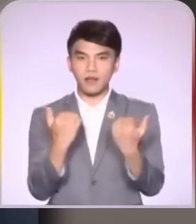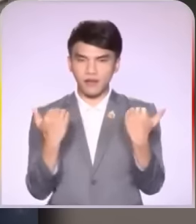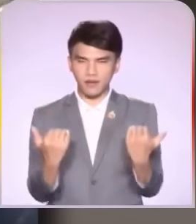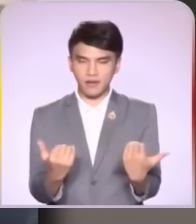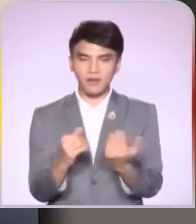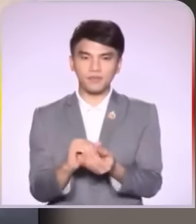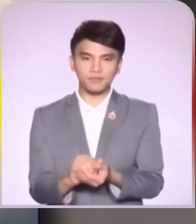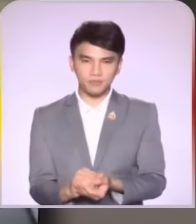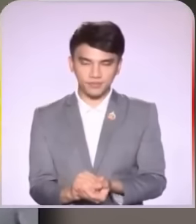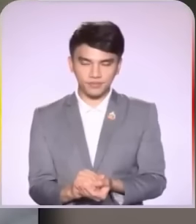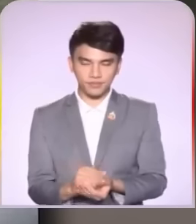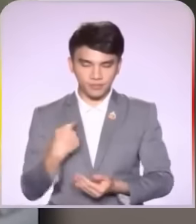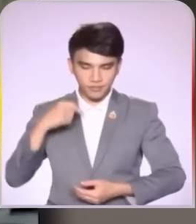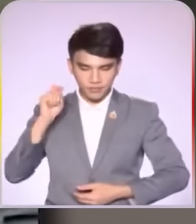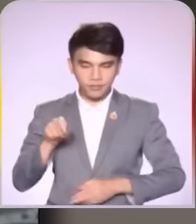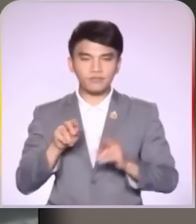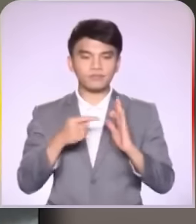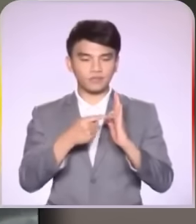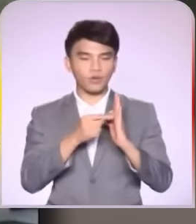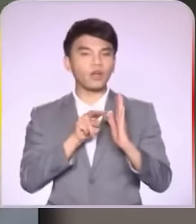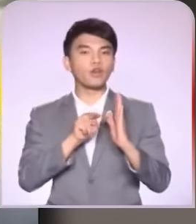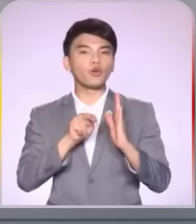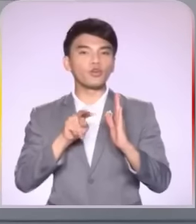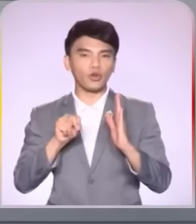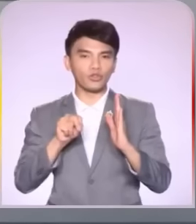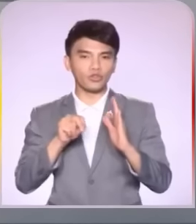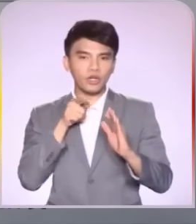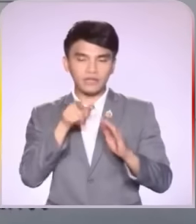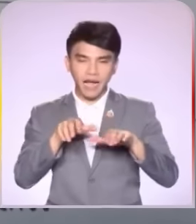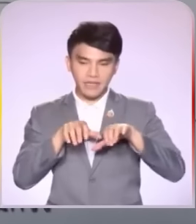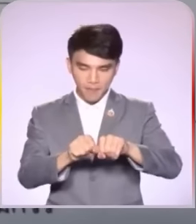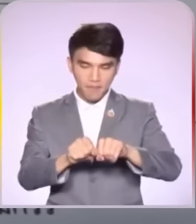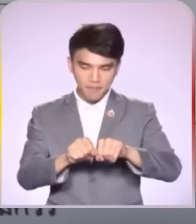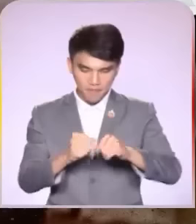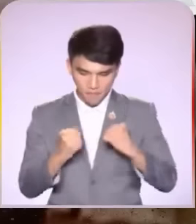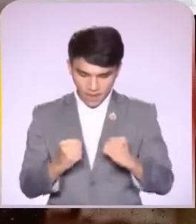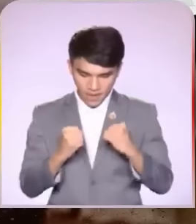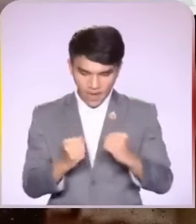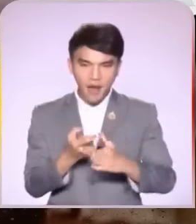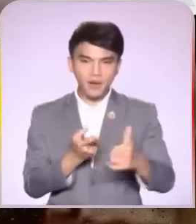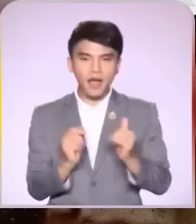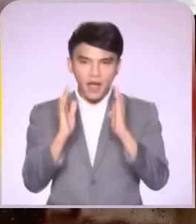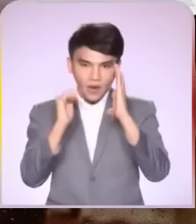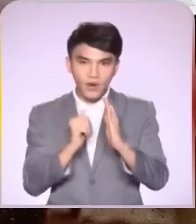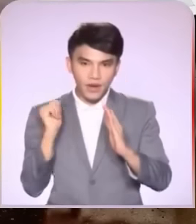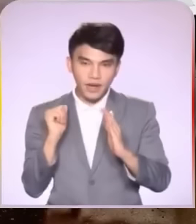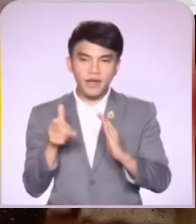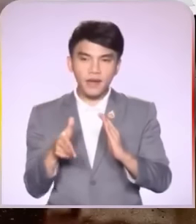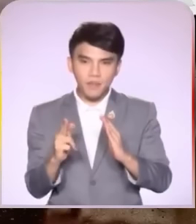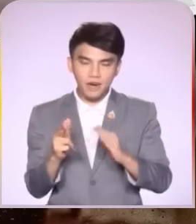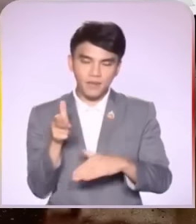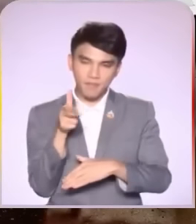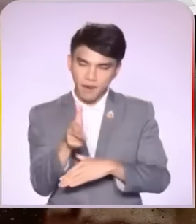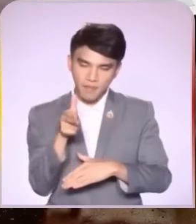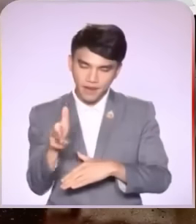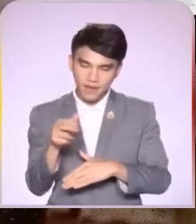คะคุณผู้ชมทางด้านของศาลจังหวัดนนทบุรีออกหมายจับนายธนพลค่ะในข้อหาพยายามฆ่าผู้อื่นพกพาอาวุธปืนและยิง